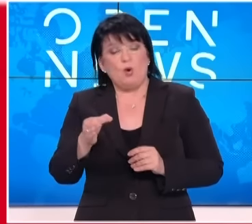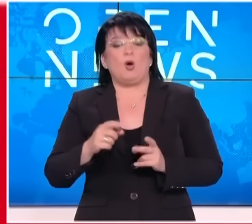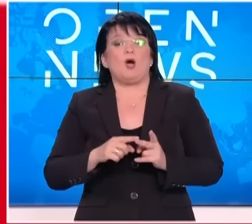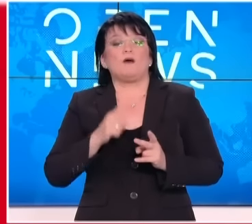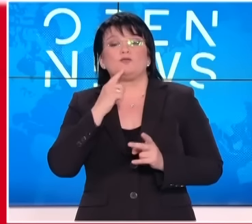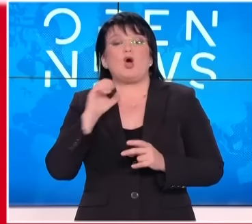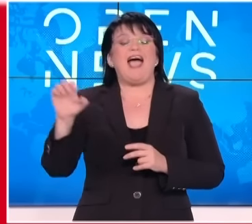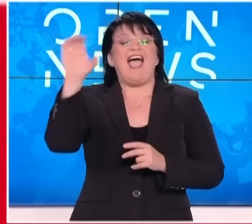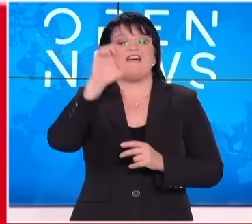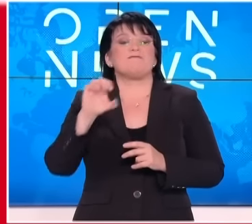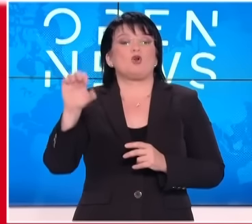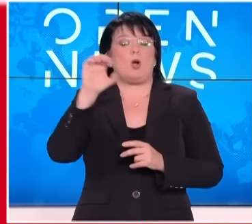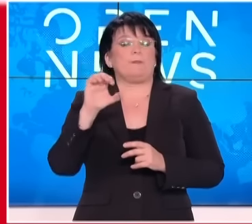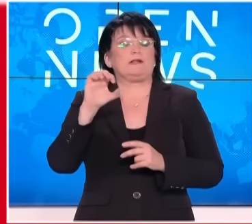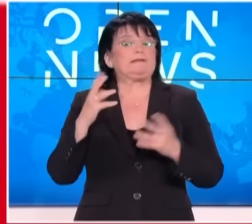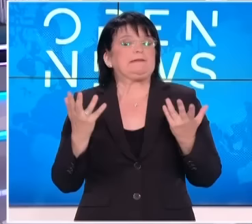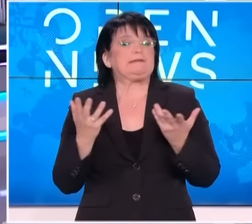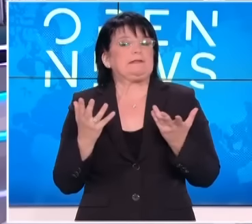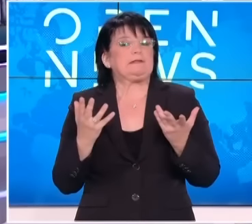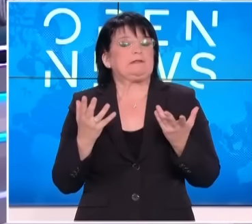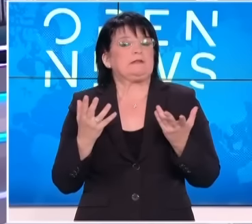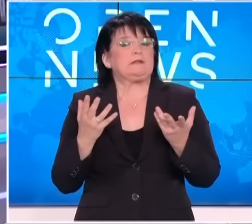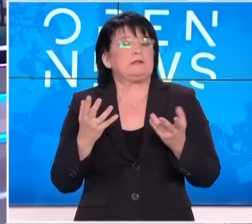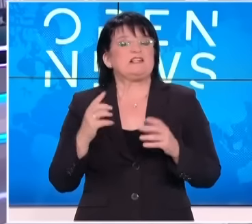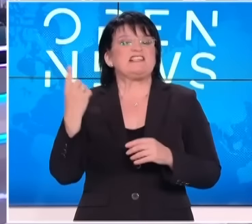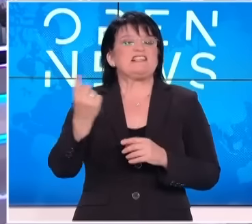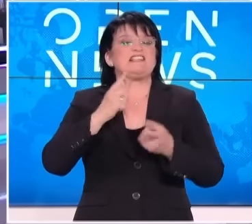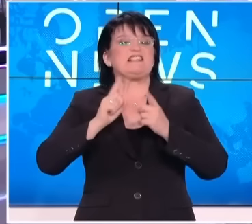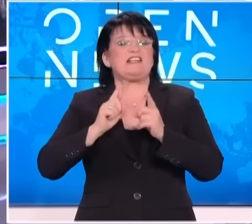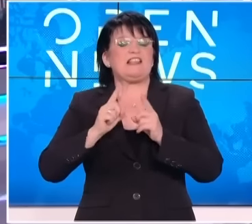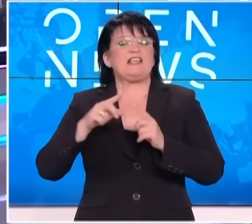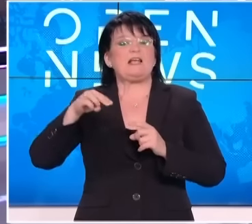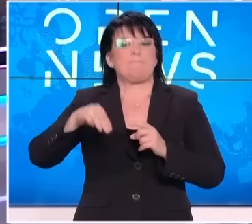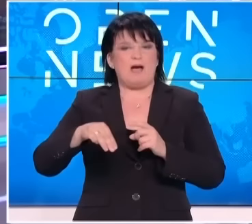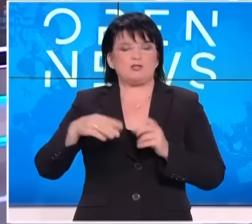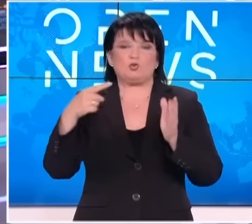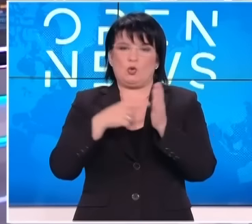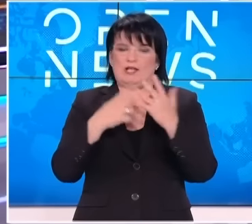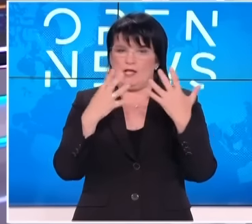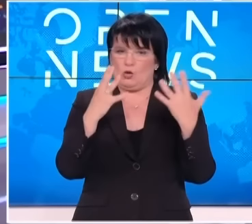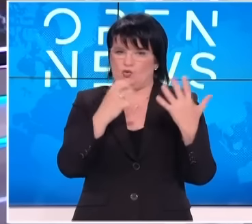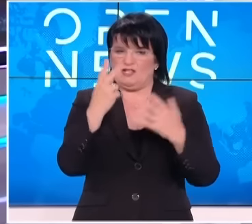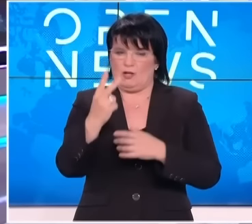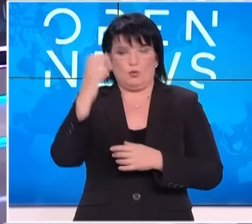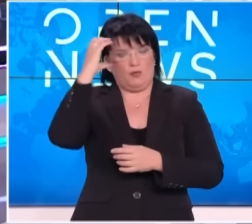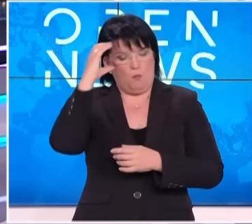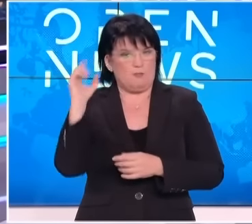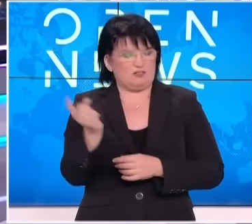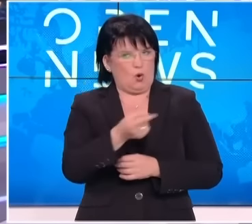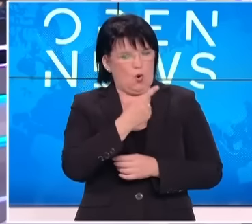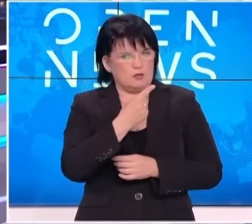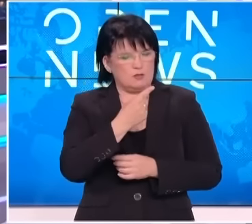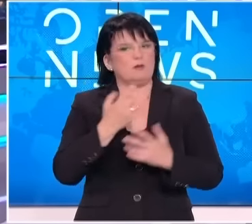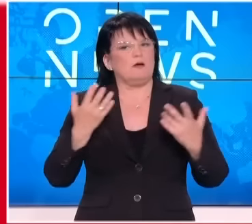που λέμε κή ένωση η οποία φτιάχτηκε με τη συνθήκη του ρ το 1992 όπως όλοι πολύ καλά θυμόμαστε εκεί